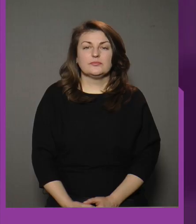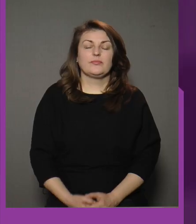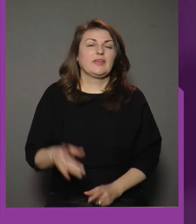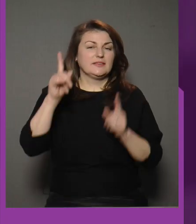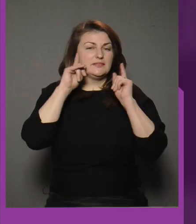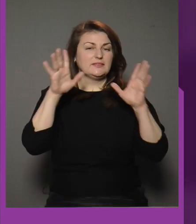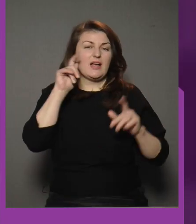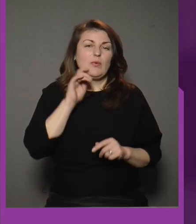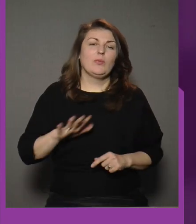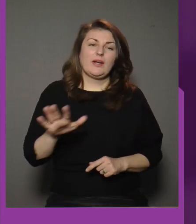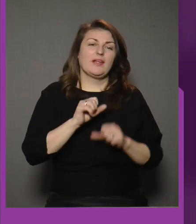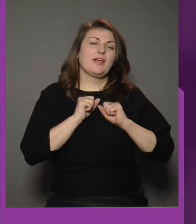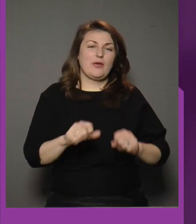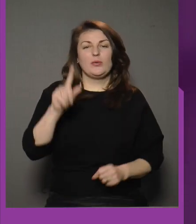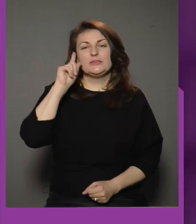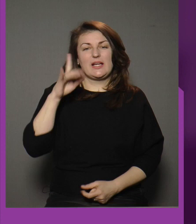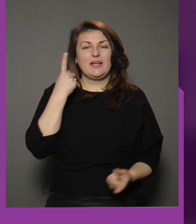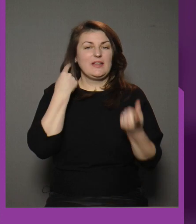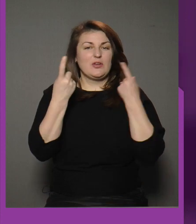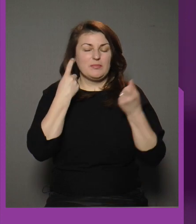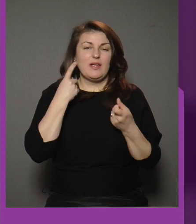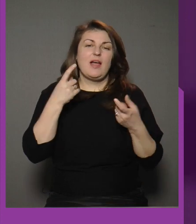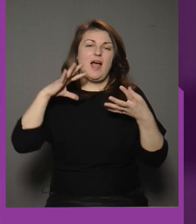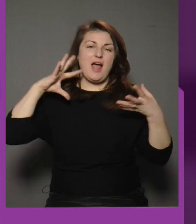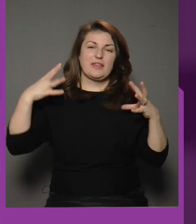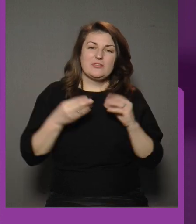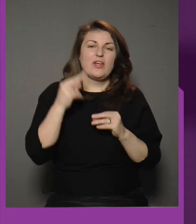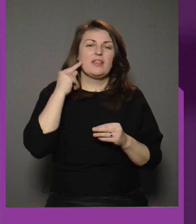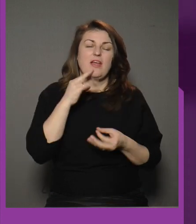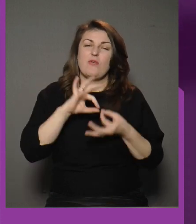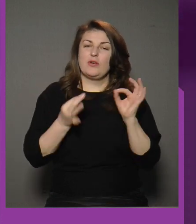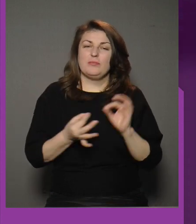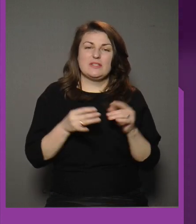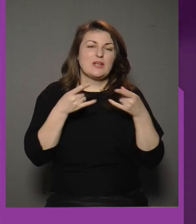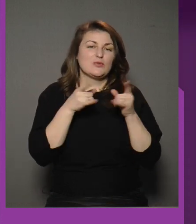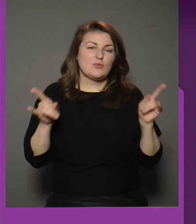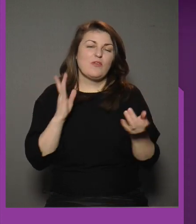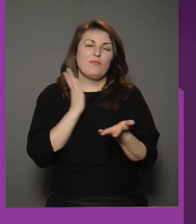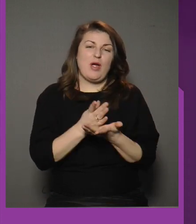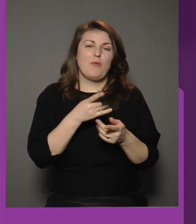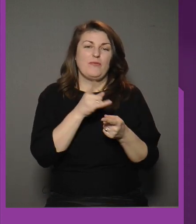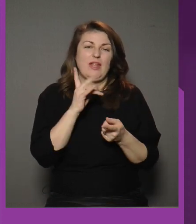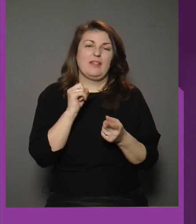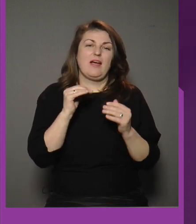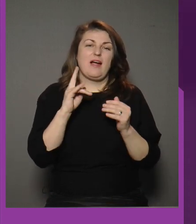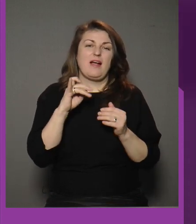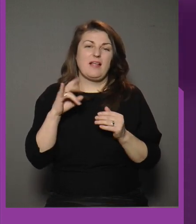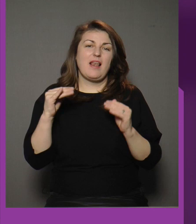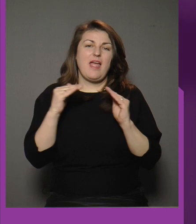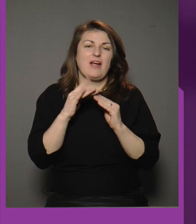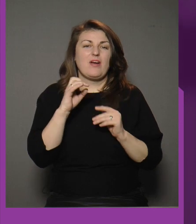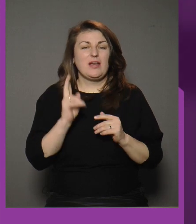Слава Україні! Героям слава! Інформаційно-аналітична дефлімпійська студія в прямому ефірі на каналі Еквалімпік. Я